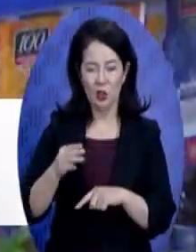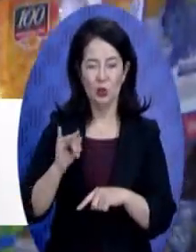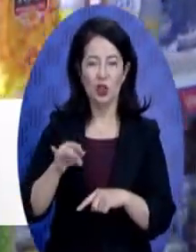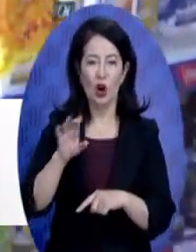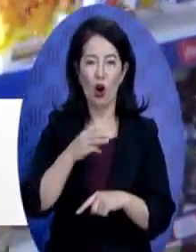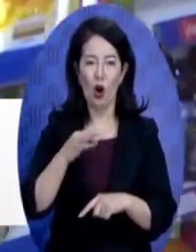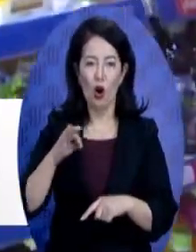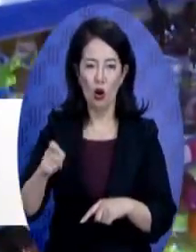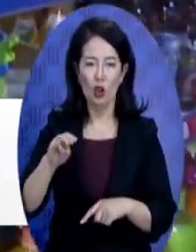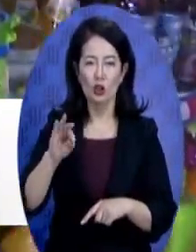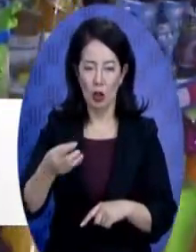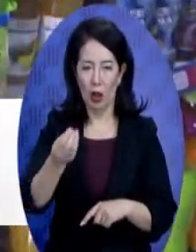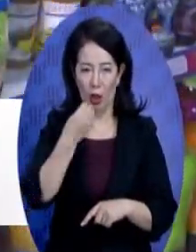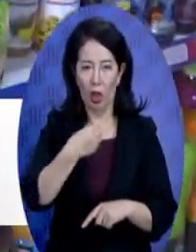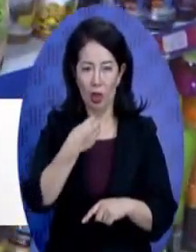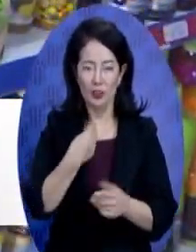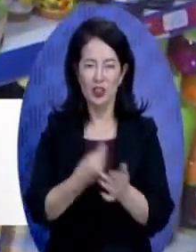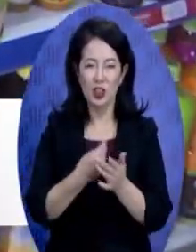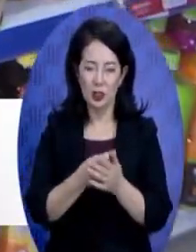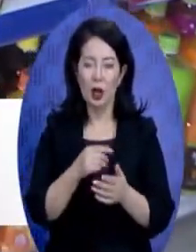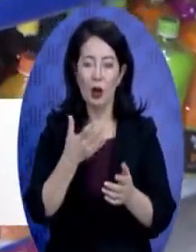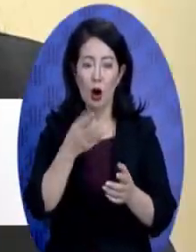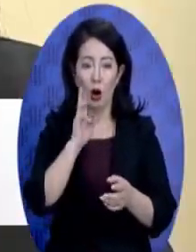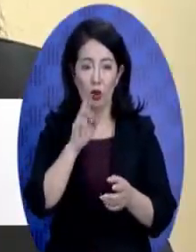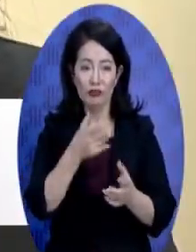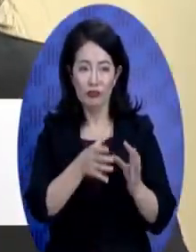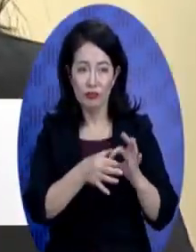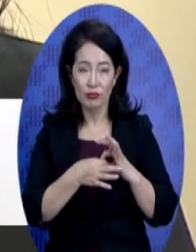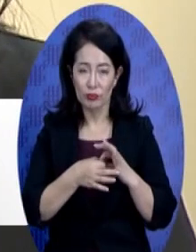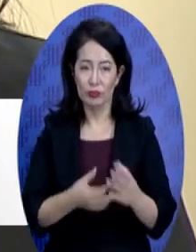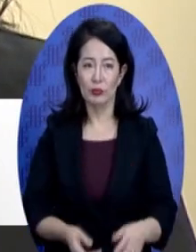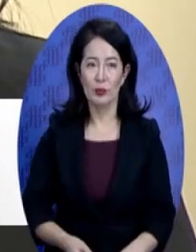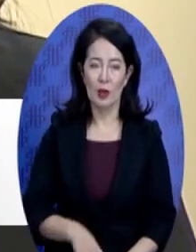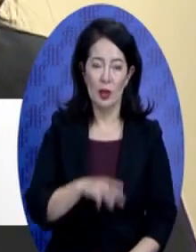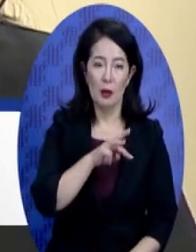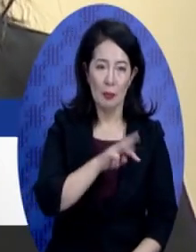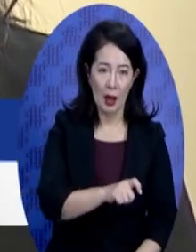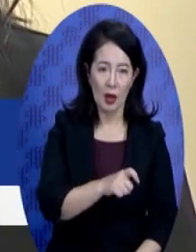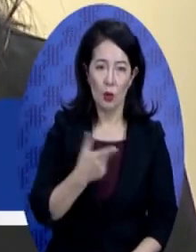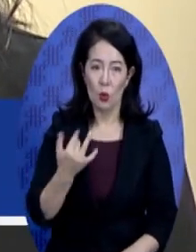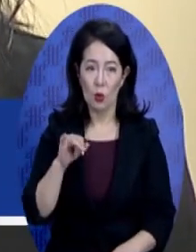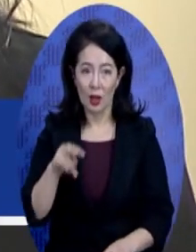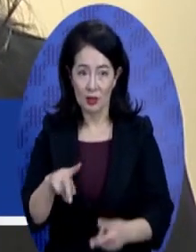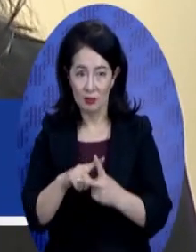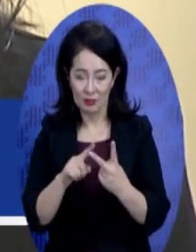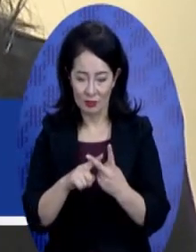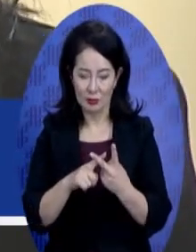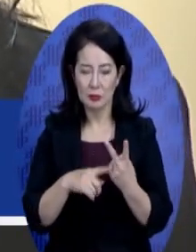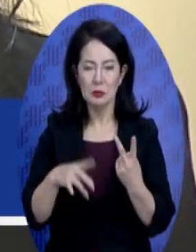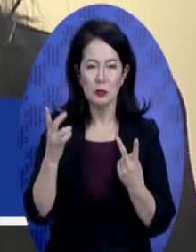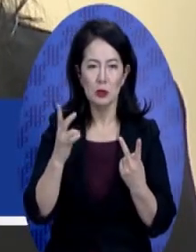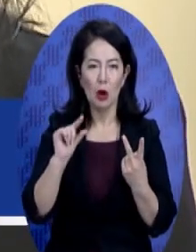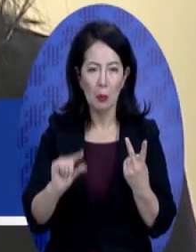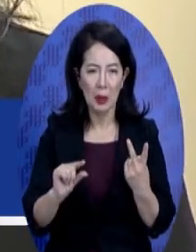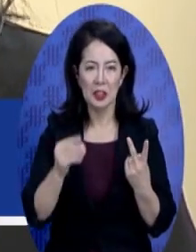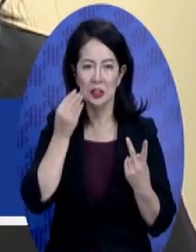хүнсийг бид их хэрэглэснээс таргалалт нэмэгдэж байгаа юм байна. Дамбах урлаа идээд байгаа боловч хүнсний ногооны хэрэглээ багтаа, жимсний хэрэглээ